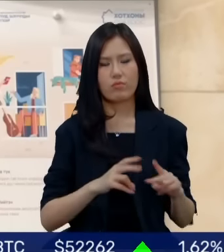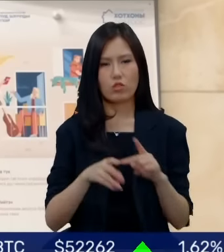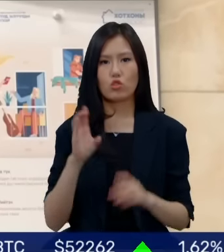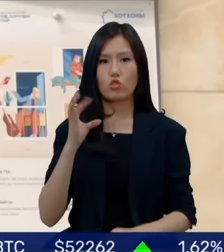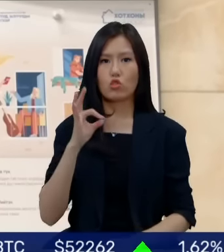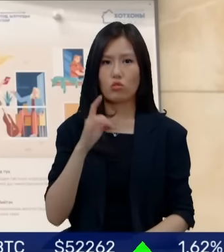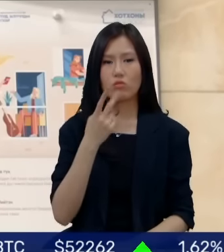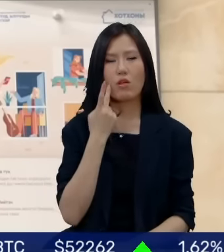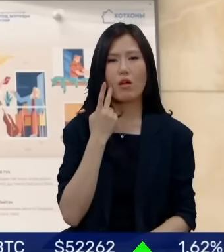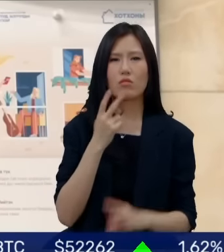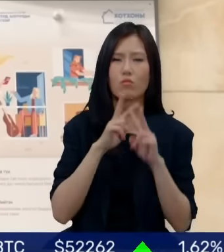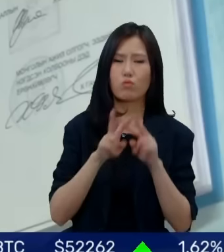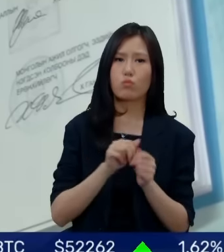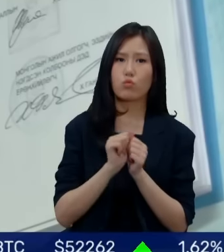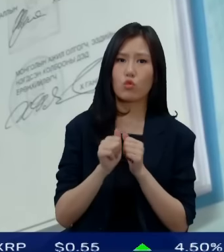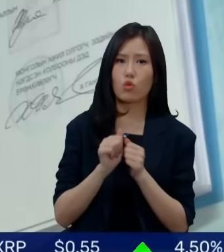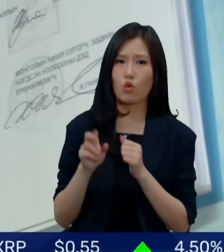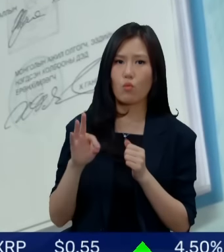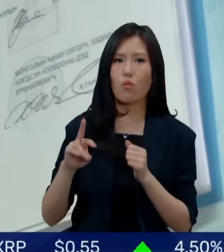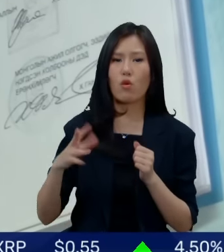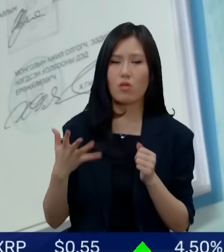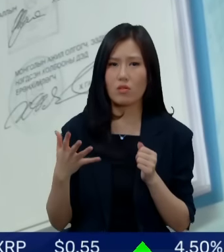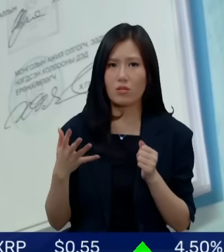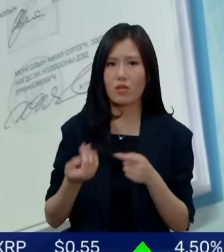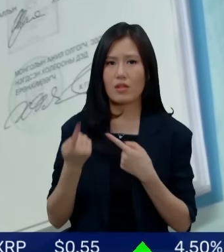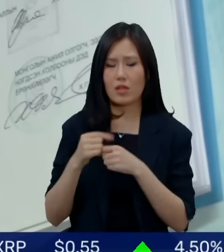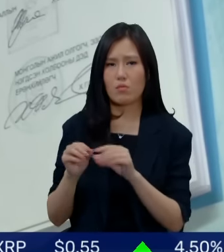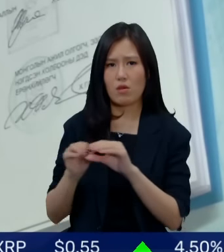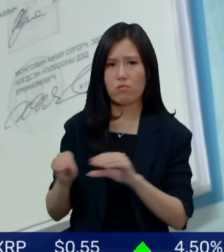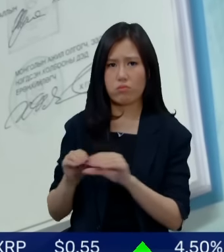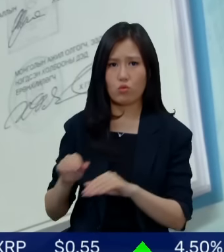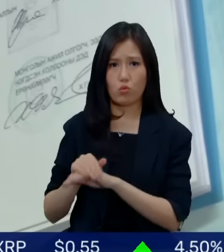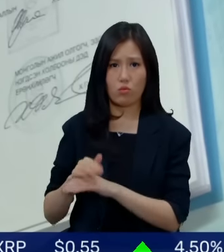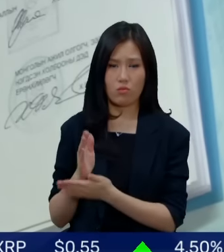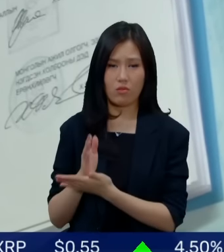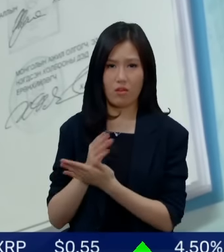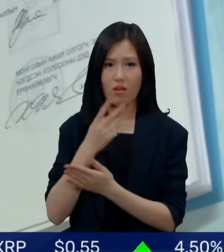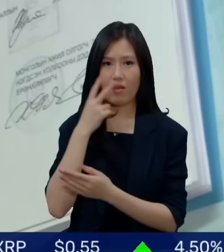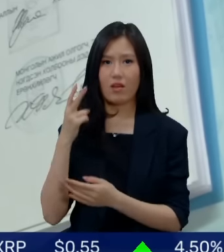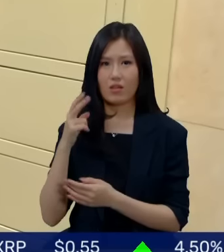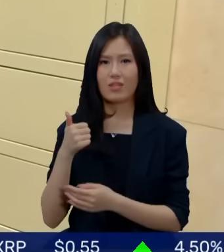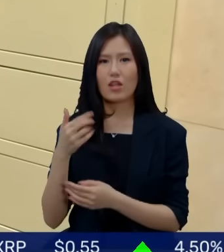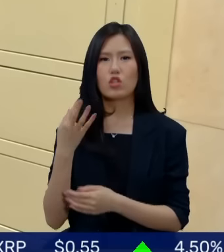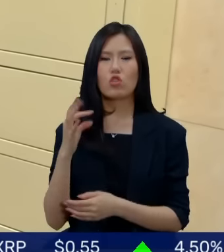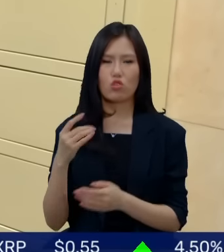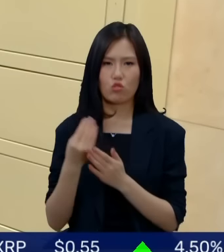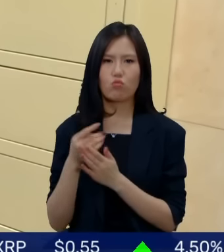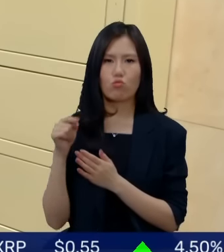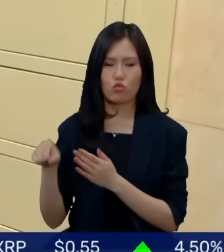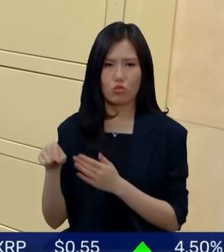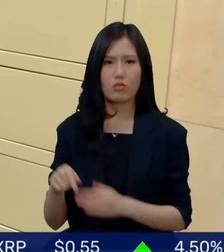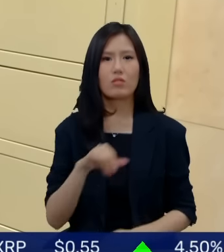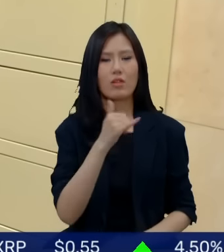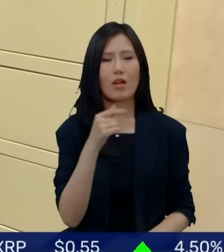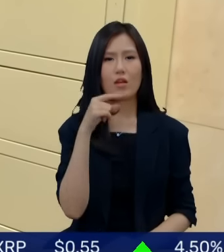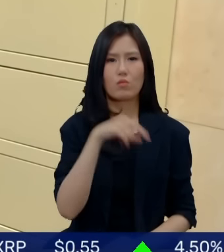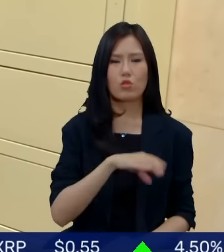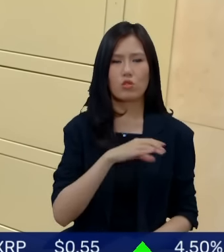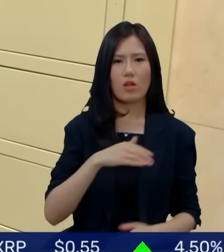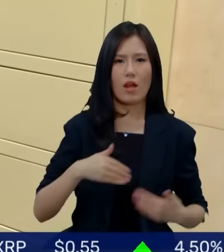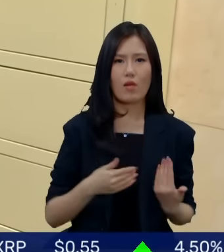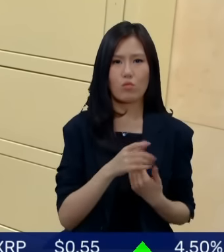Сөөхийн төлбөрөө тогтмол төлснөөр нийт төсвөөс гадна хуримтлал үүсгэж болтгийг сая сонслоо. Энэ бол сайн сөөхийн жишг мөн. Харин нөгөө талд оршин суугчид